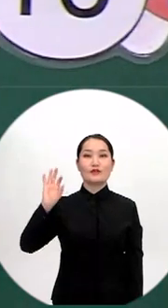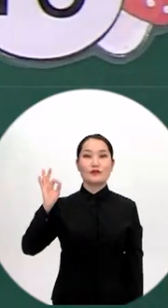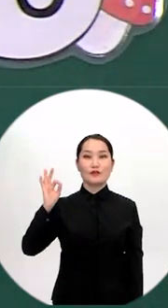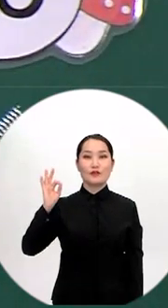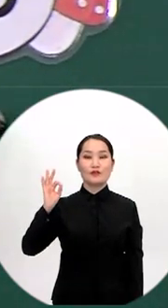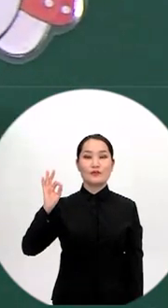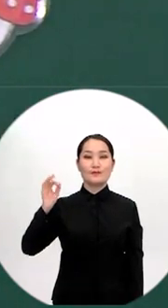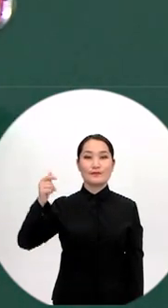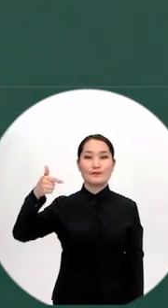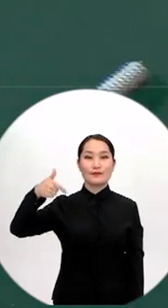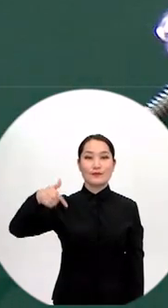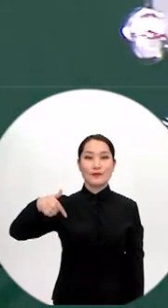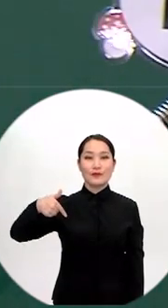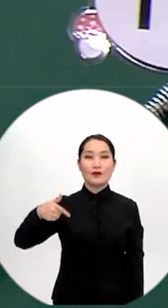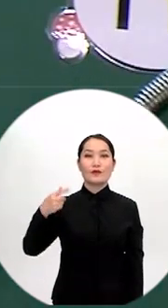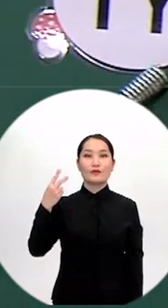Ку.